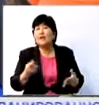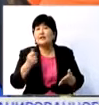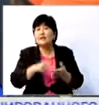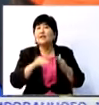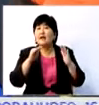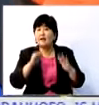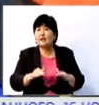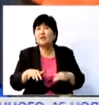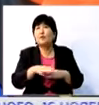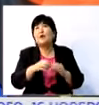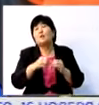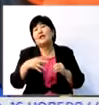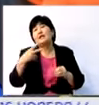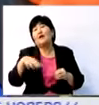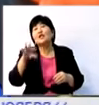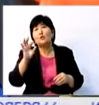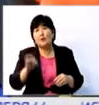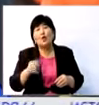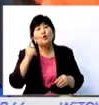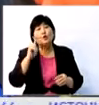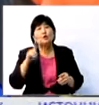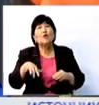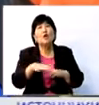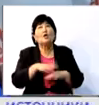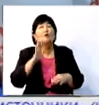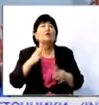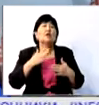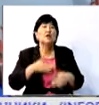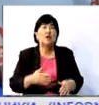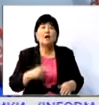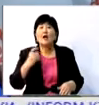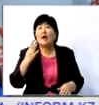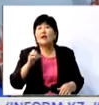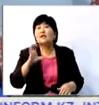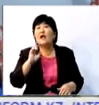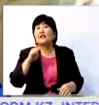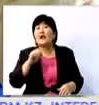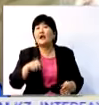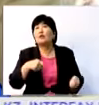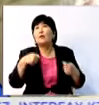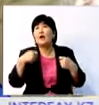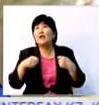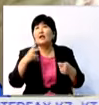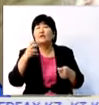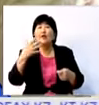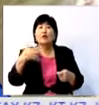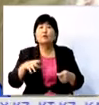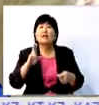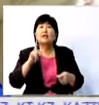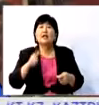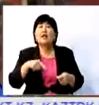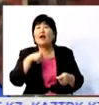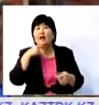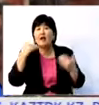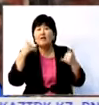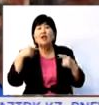ниже рыночных на 15-20%. Думаем, что народ будет доволен. Хозяйство Сахтаган поставило на ярмарку 250 килограммов